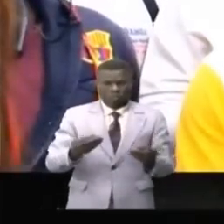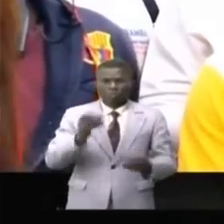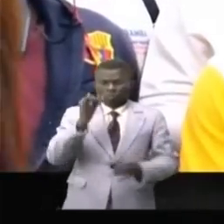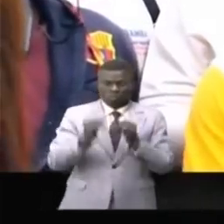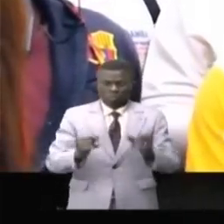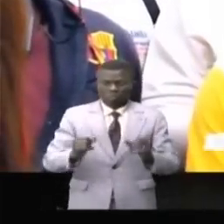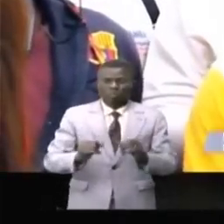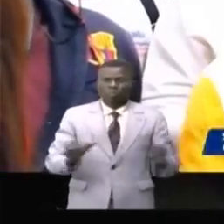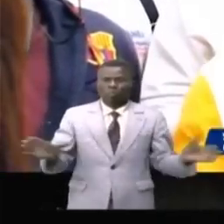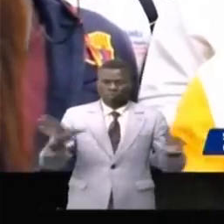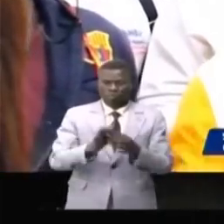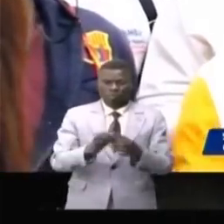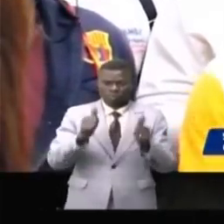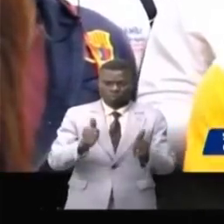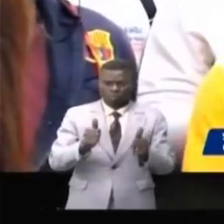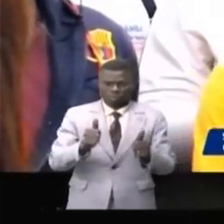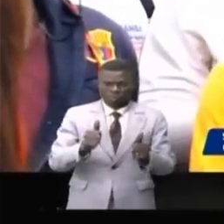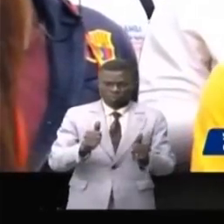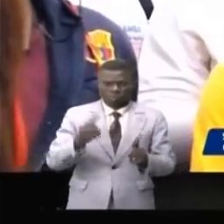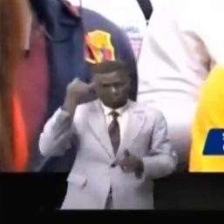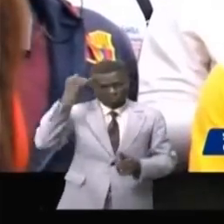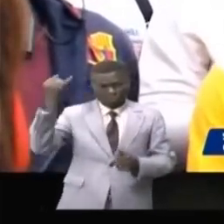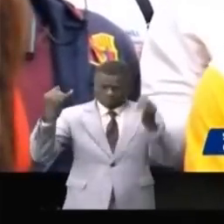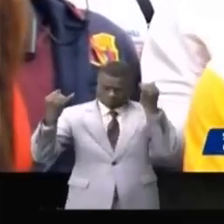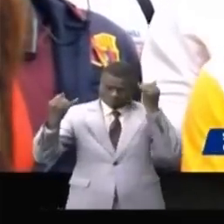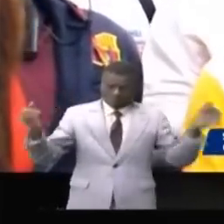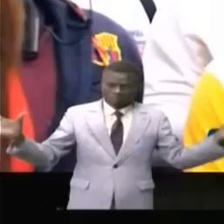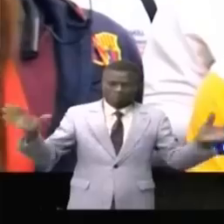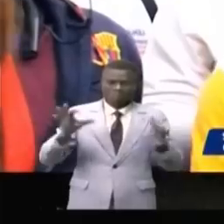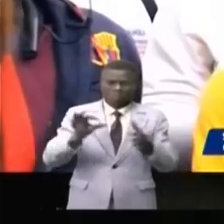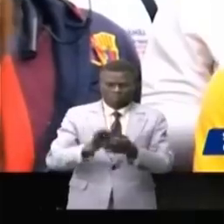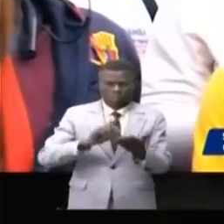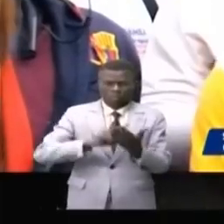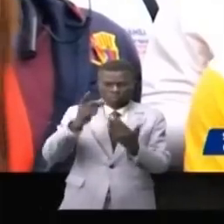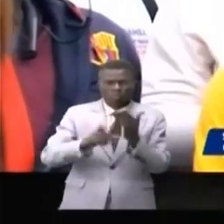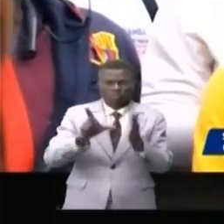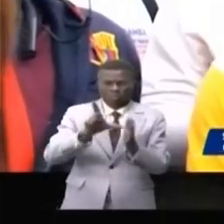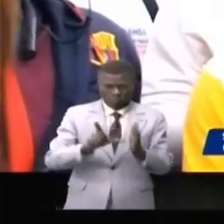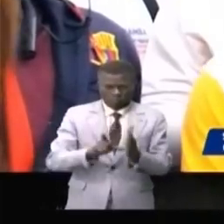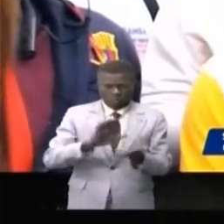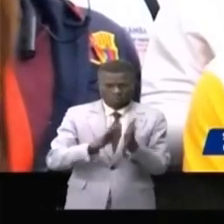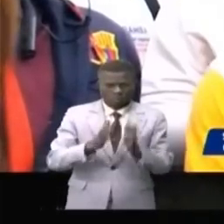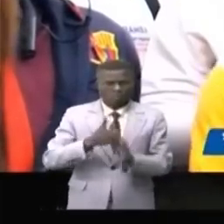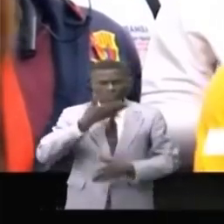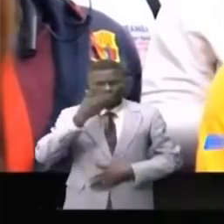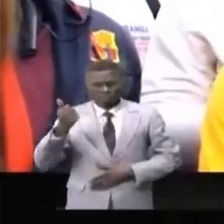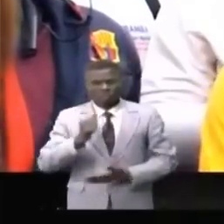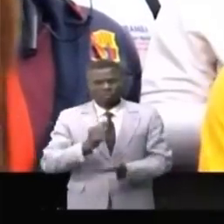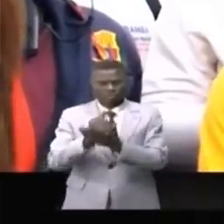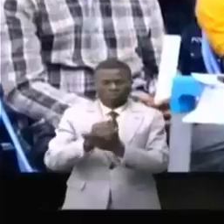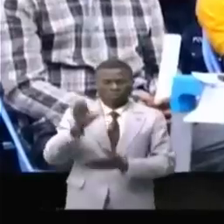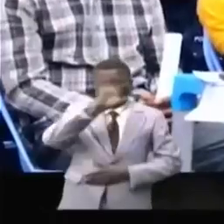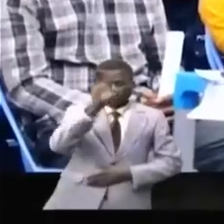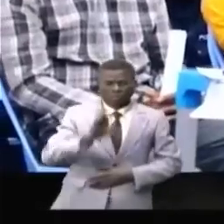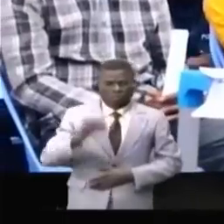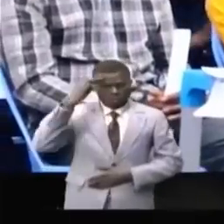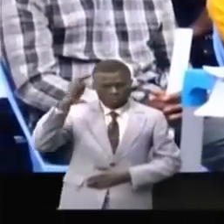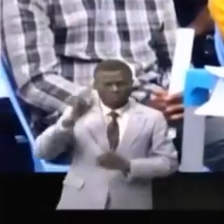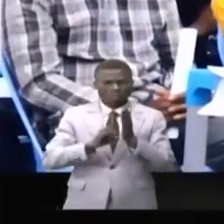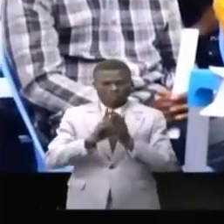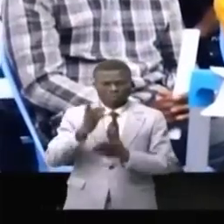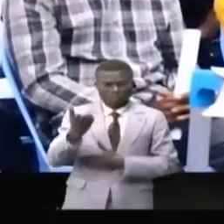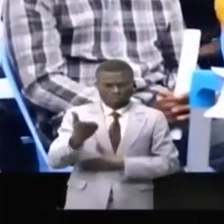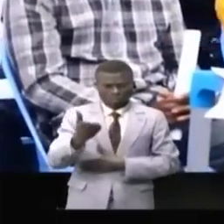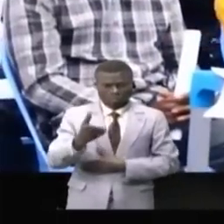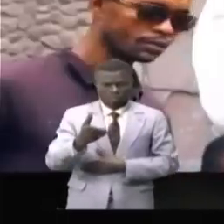élus, d'initier des projets de loi qui seront à l'avantage de Mongafula. Après avoir